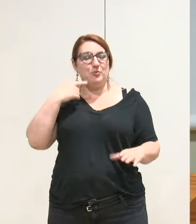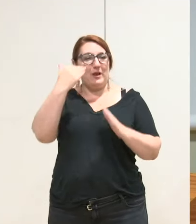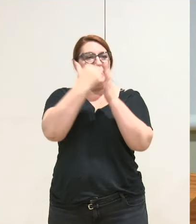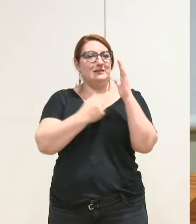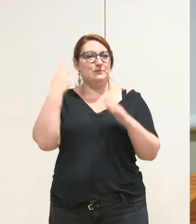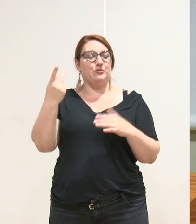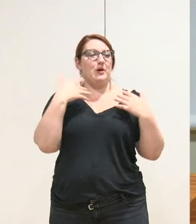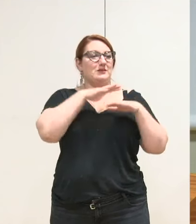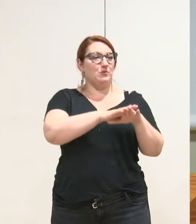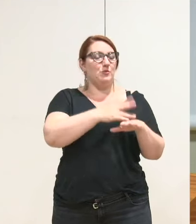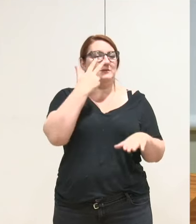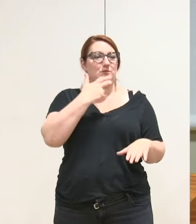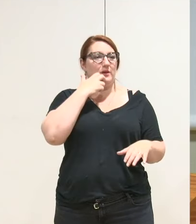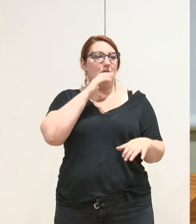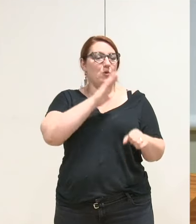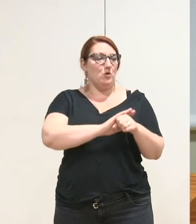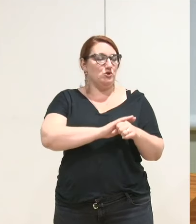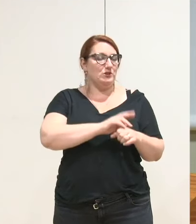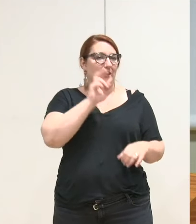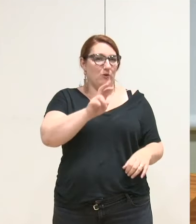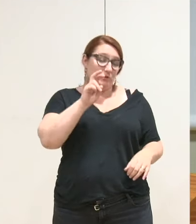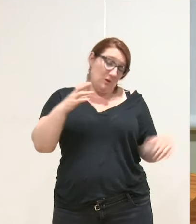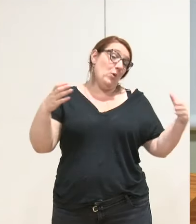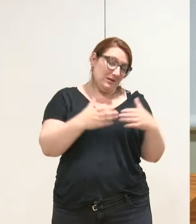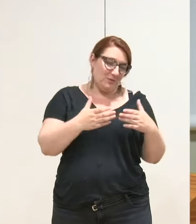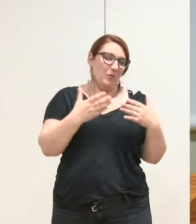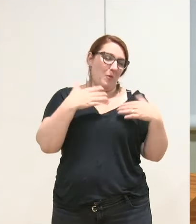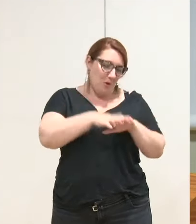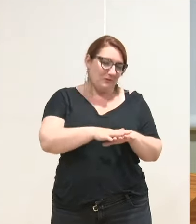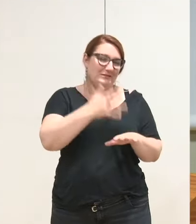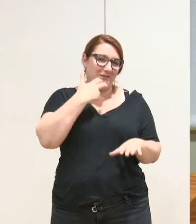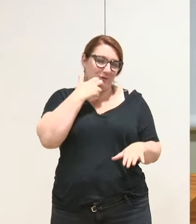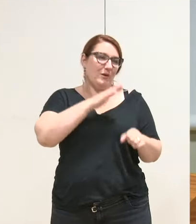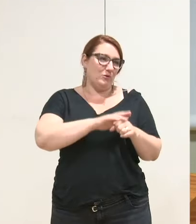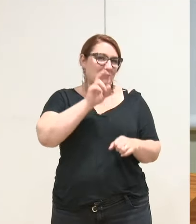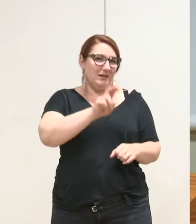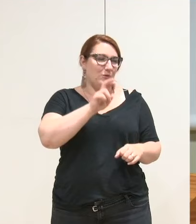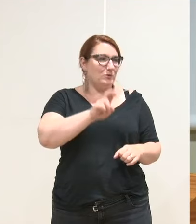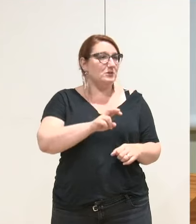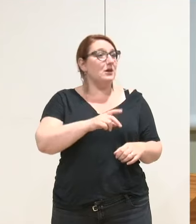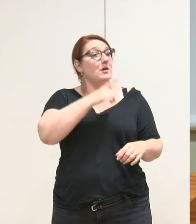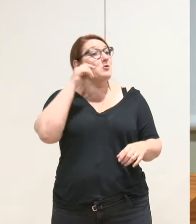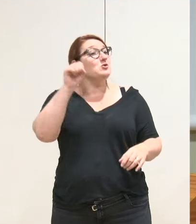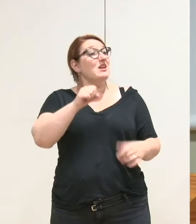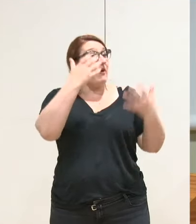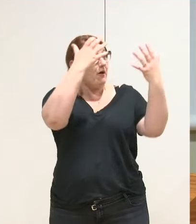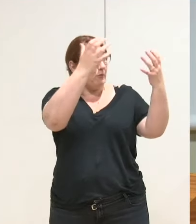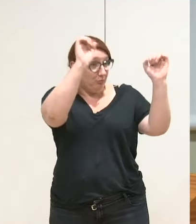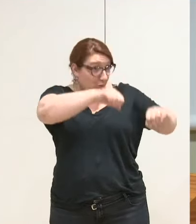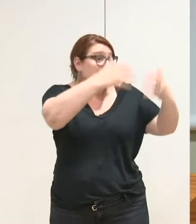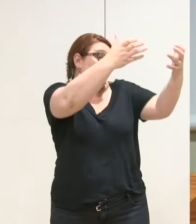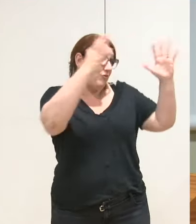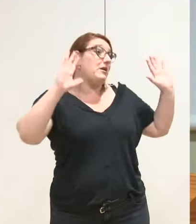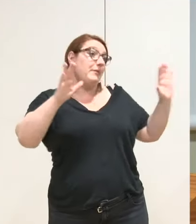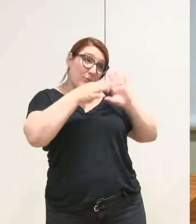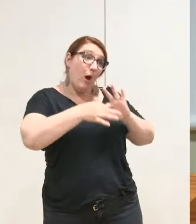citoyen de la gauche et écologistes le rassemblement citoyen de la gauche et écologiste si Monsieur Safar vous pouvez si vous voulez mais après ça va être dur pour la suite là c'est